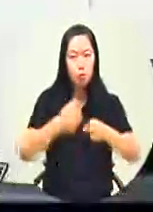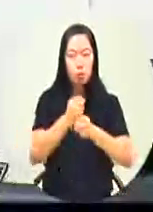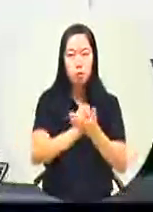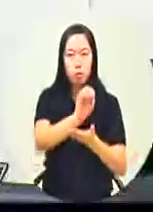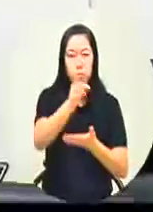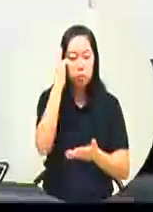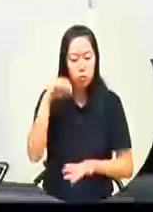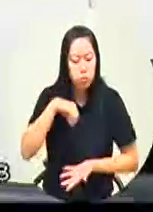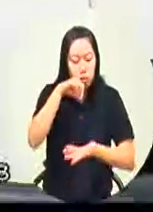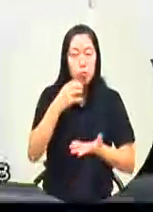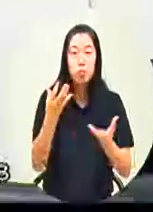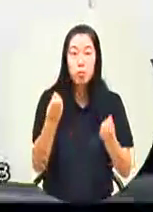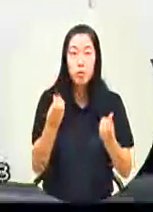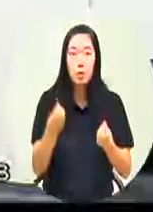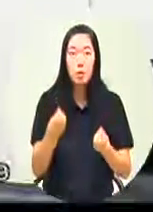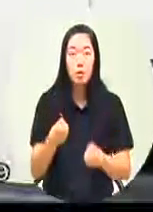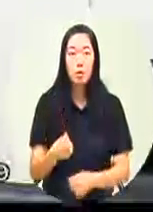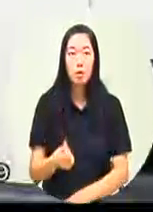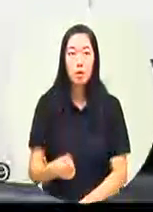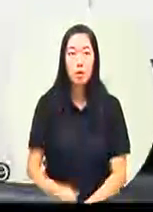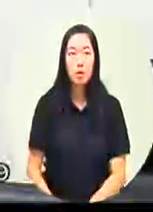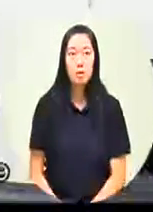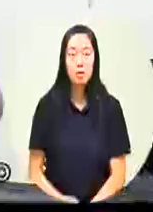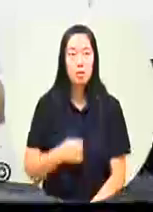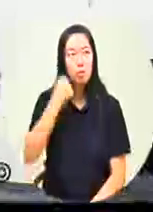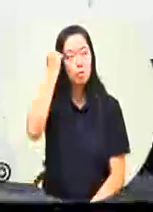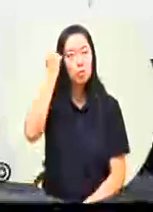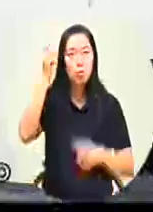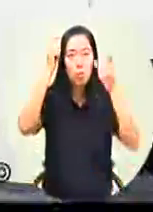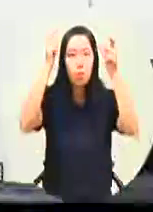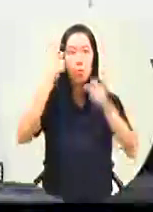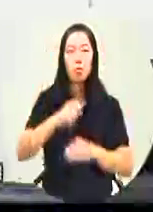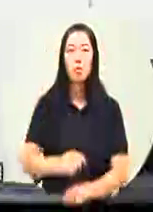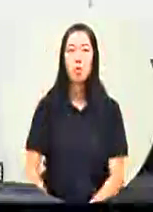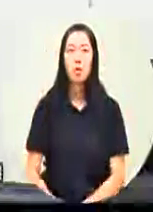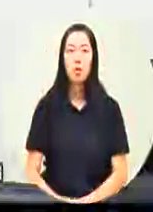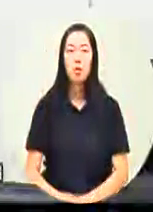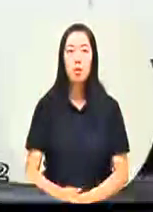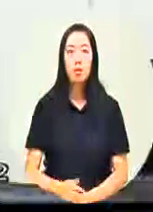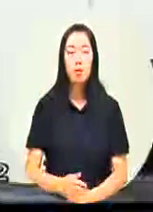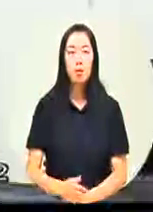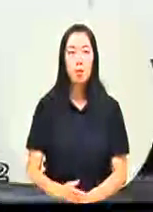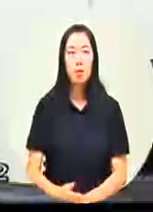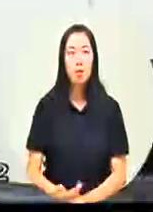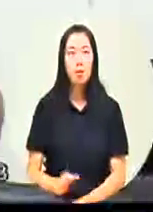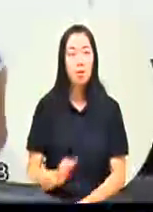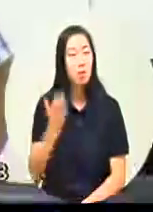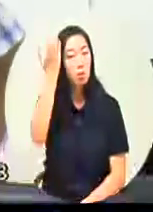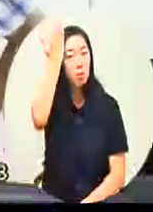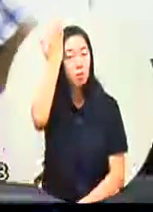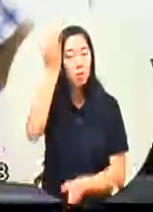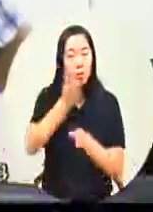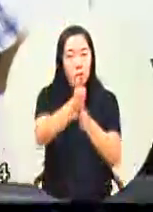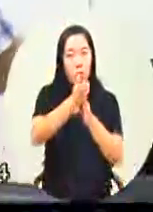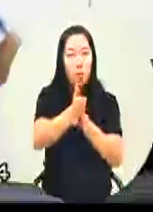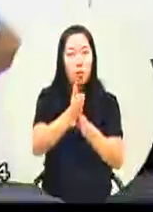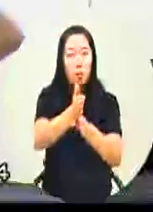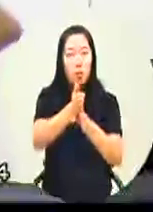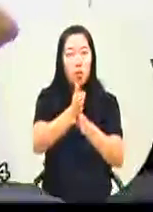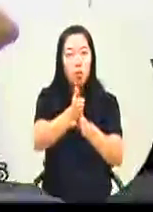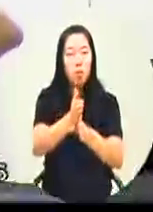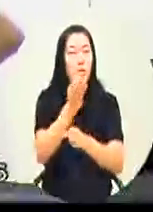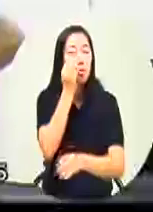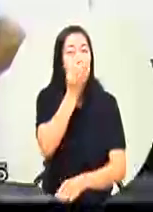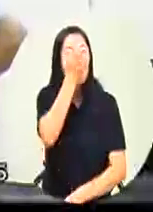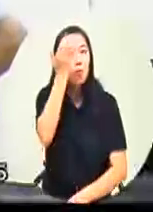到。我记得高雄客运公司有进口叫做无车顶的那些观光巴士，你们都没有提